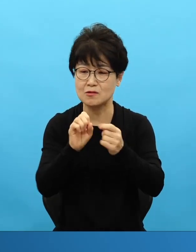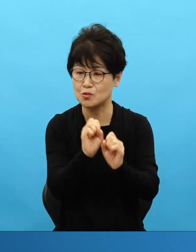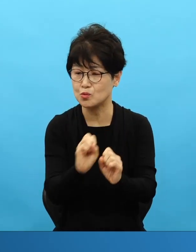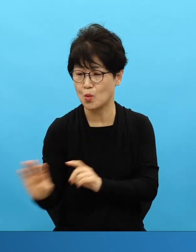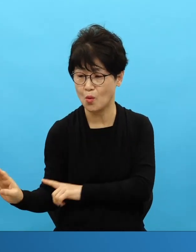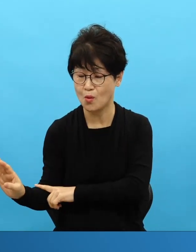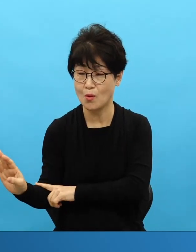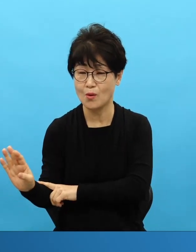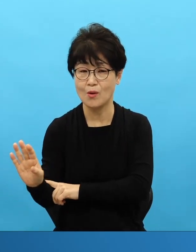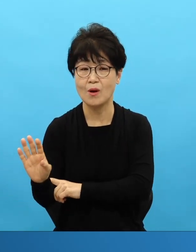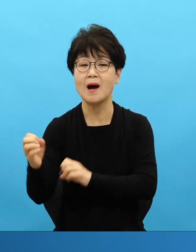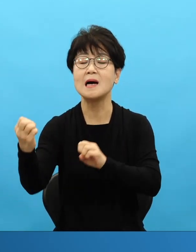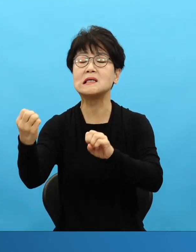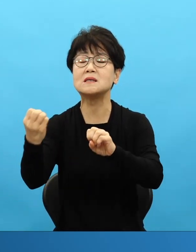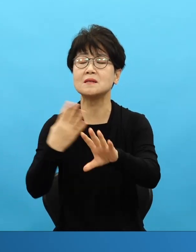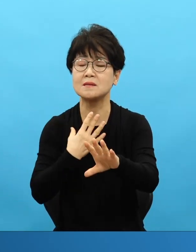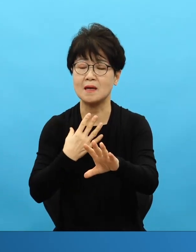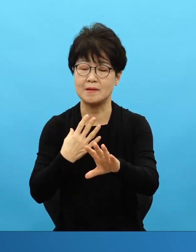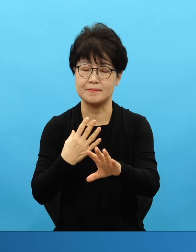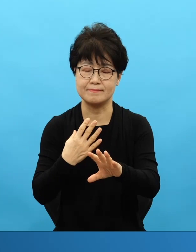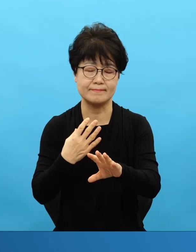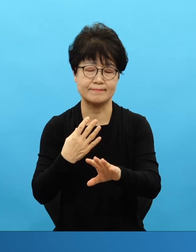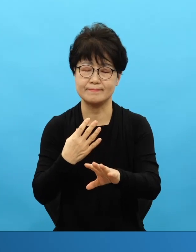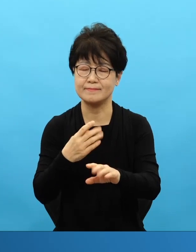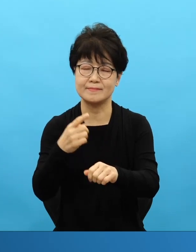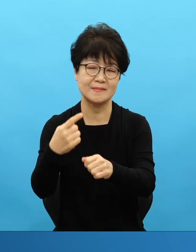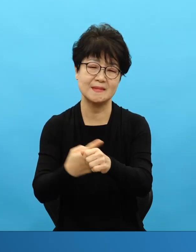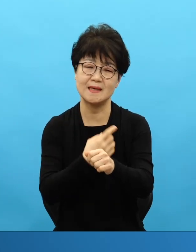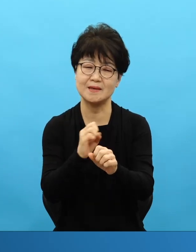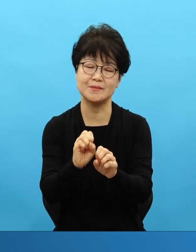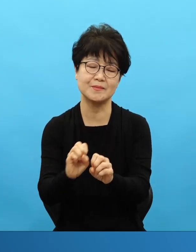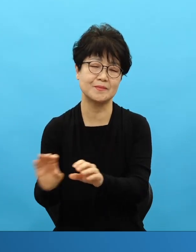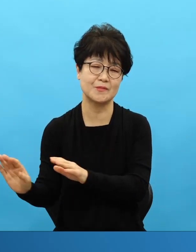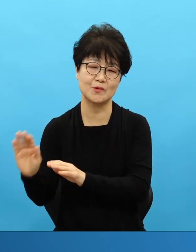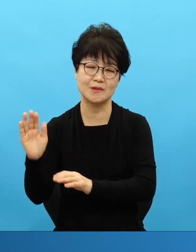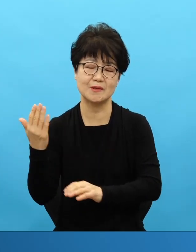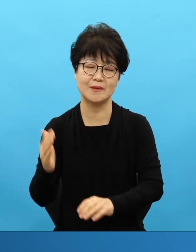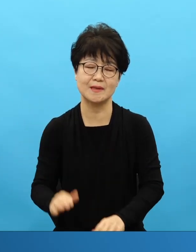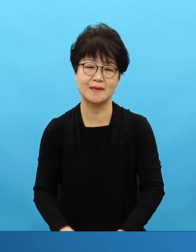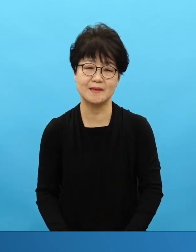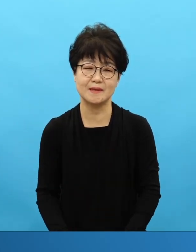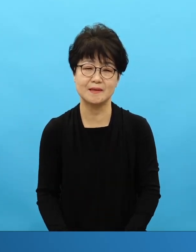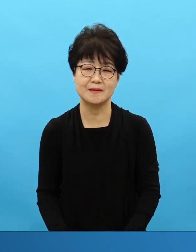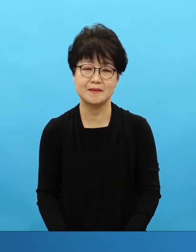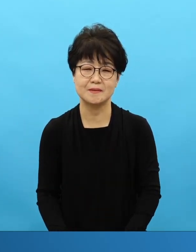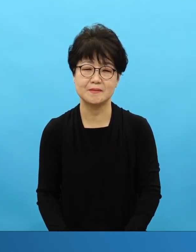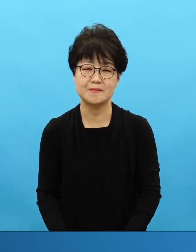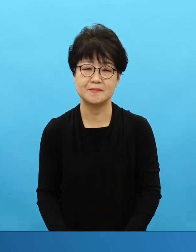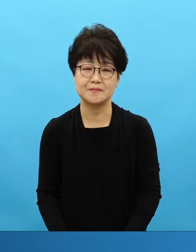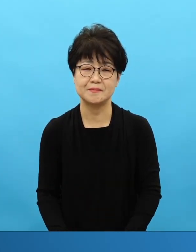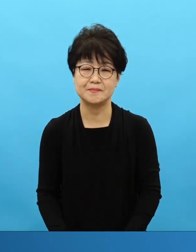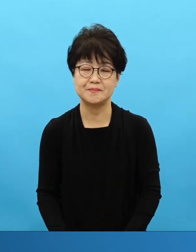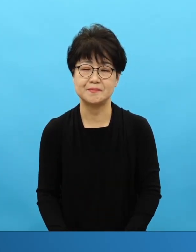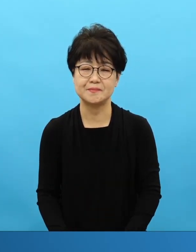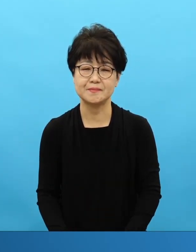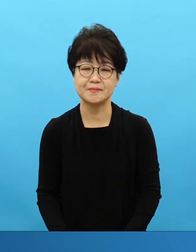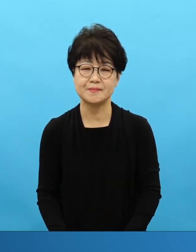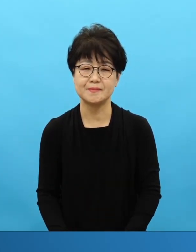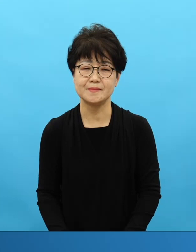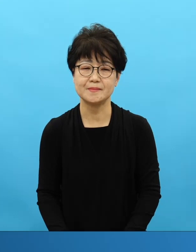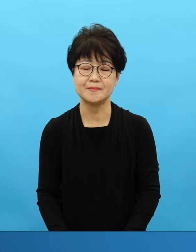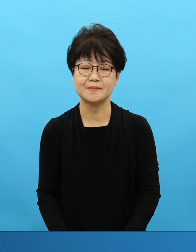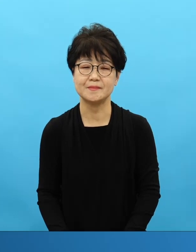거예요. They don't know the content of prayer. They don't know what prayer is. That's why they cannot receive answers to prayer. 예, 이 엄청난 비밀을 알면